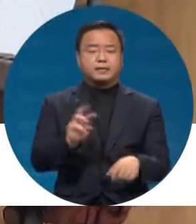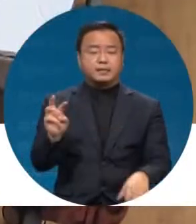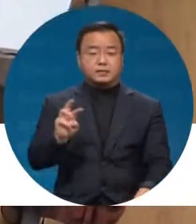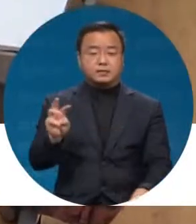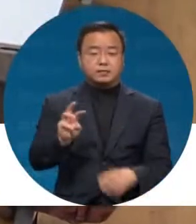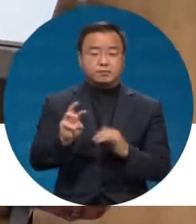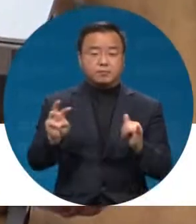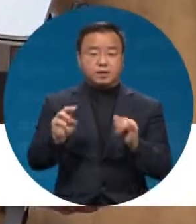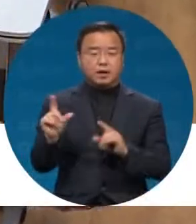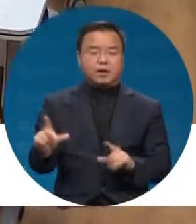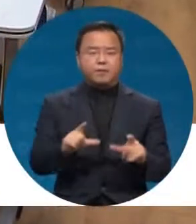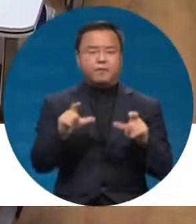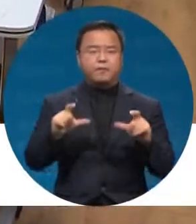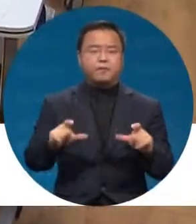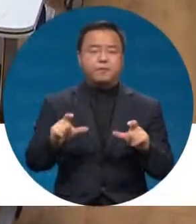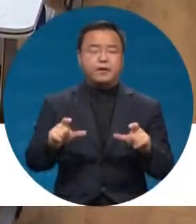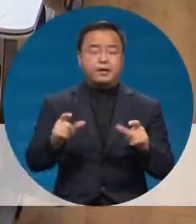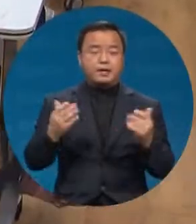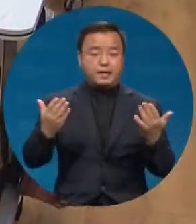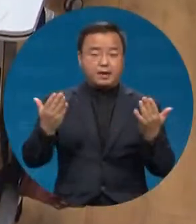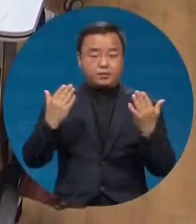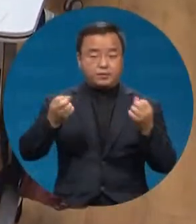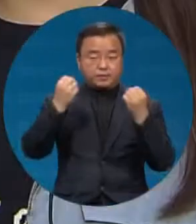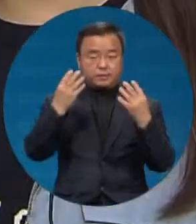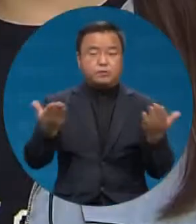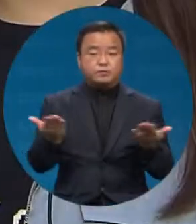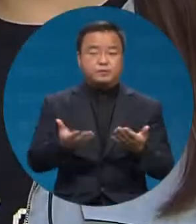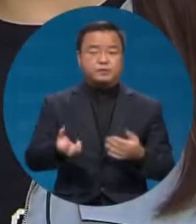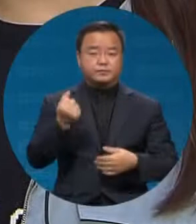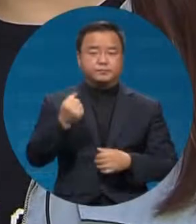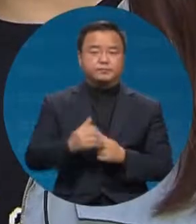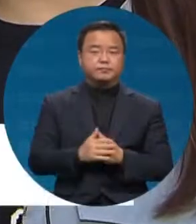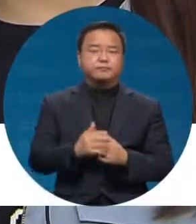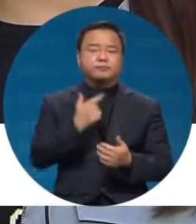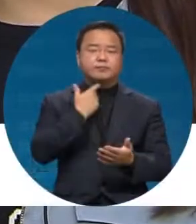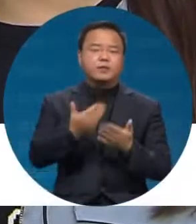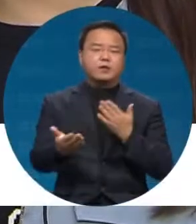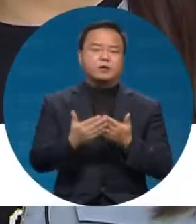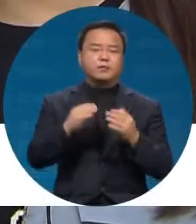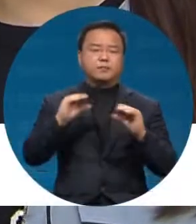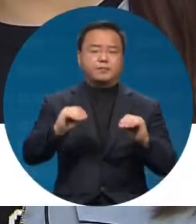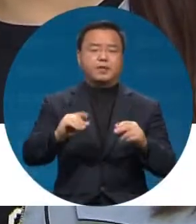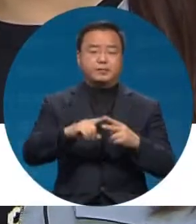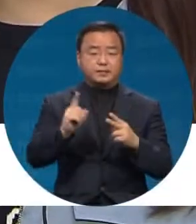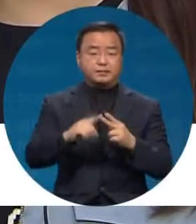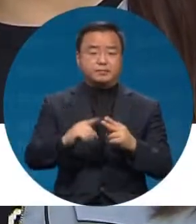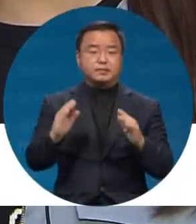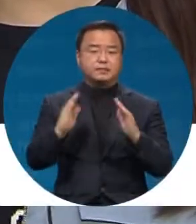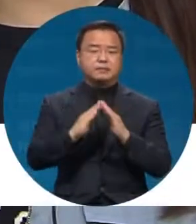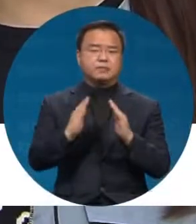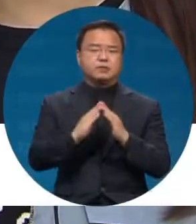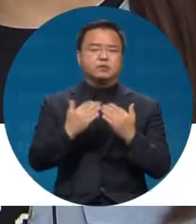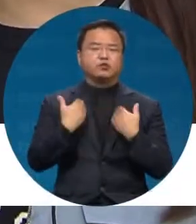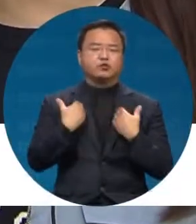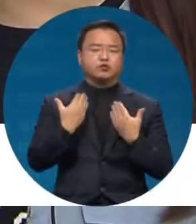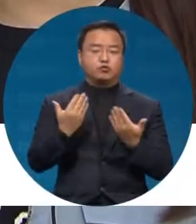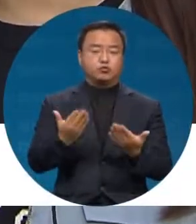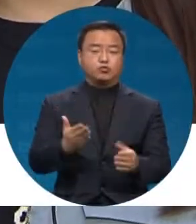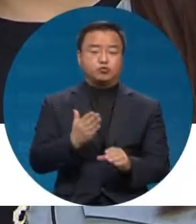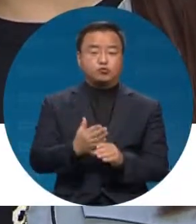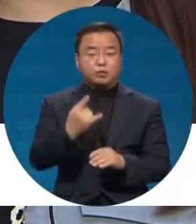마을 학교에서 3 일자리를 얻었습니다 격려 학기당 잘 되 셨 거 나 아니면 이제 집에서 15개 시 잔